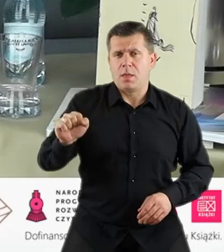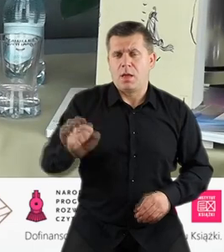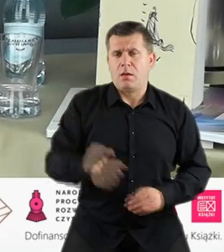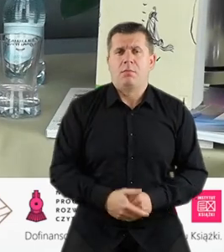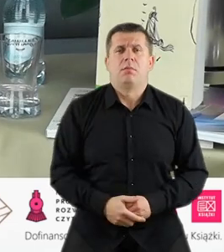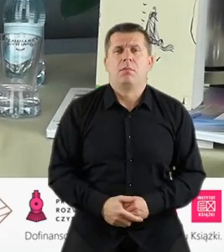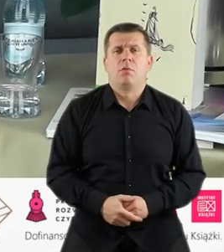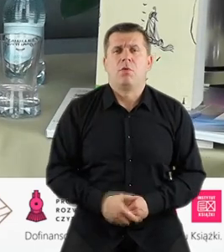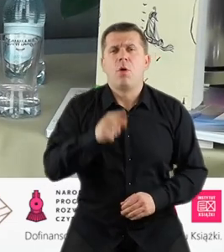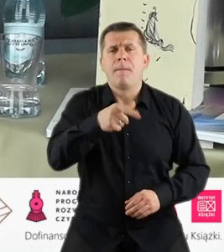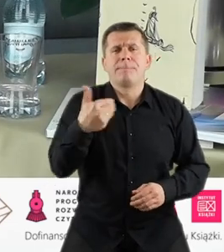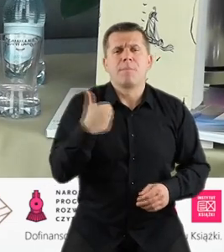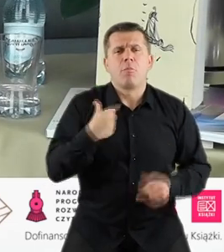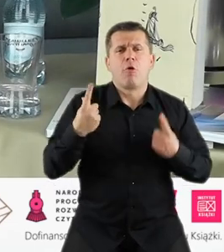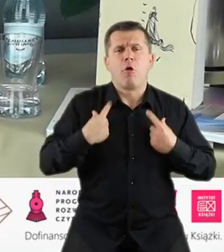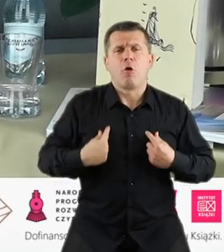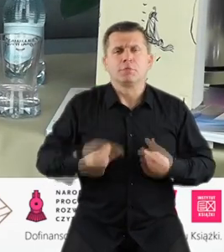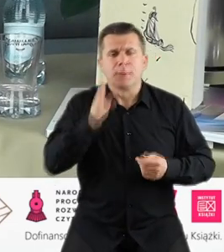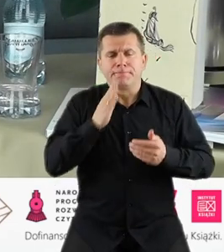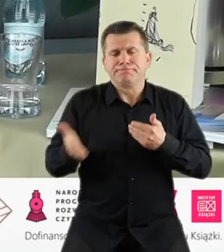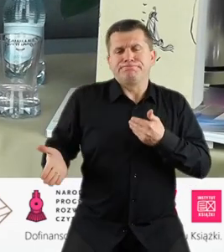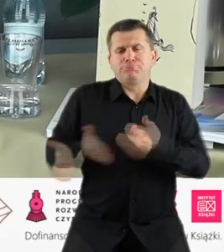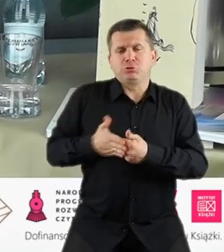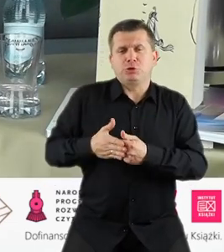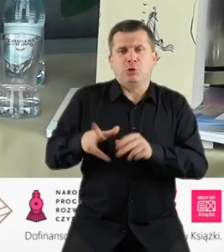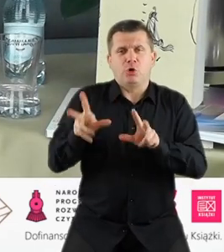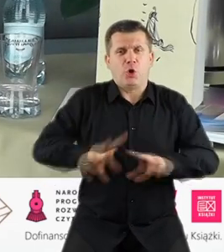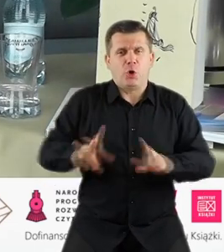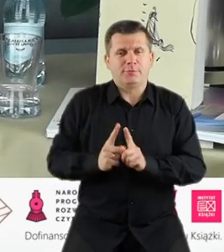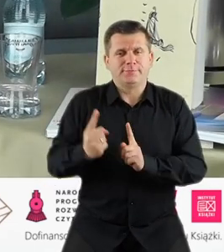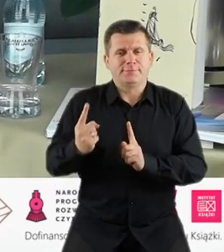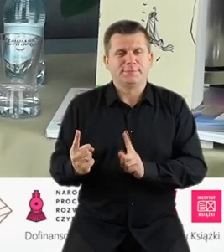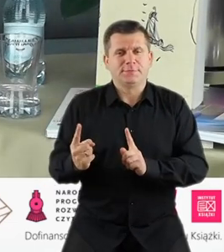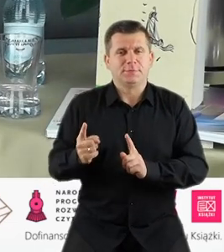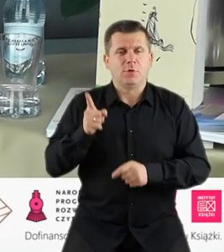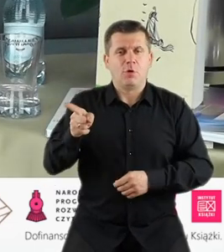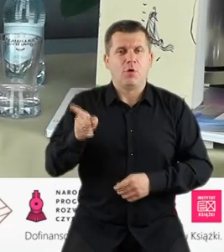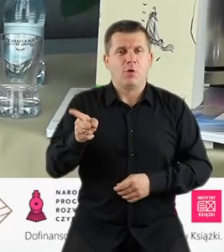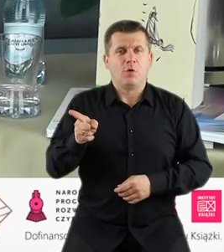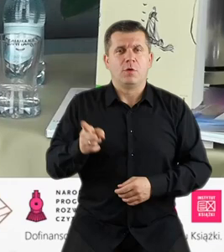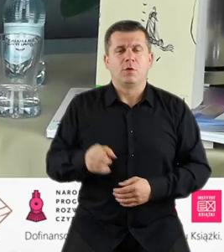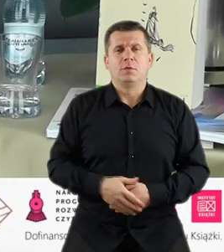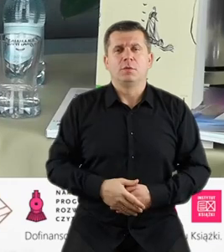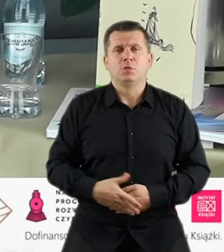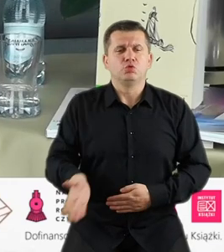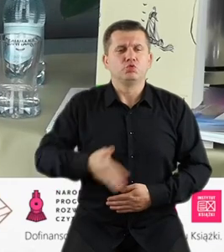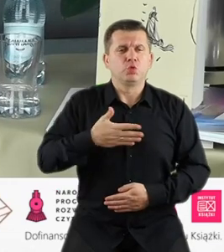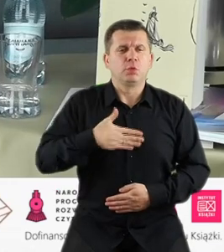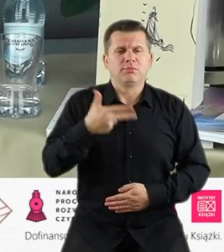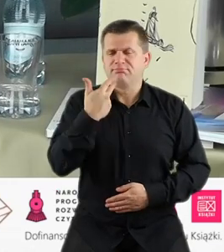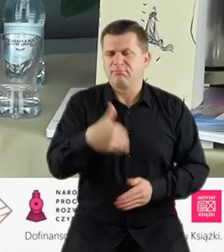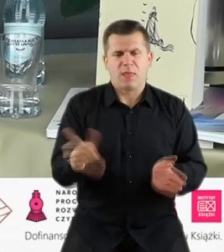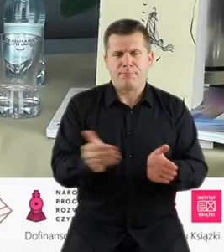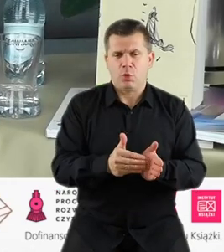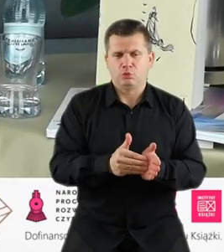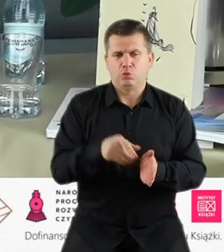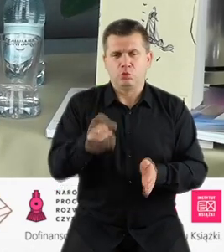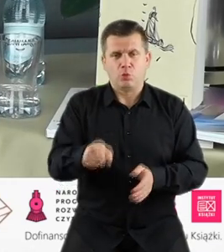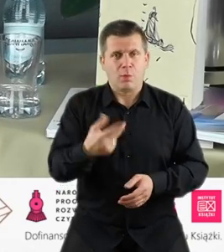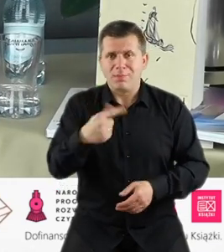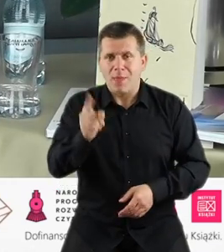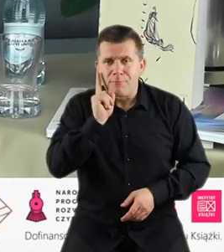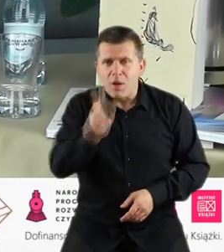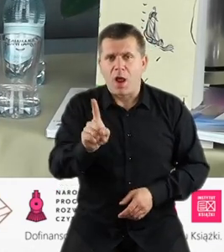w gruncie rzeczy ona była taką osobą przy rodzinie, prawda? Czuła się niepotrzebna. To